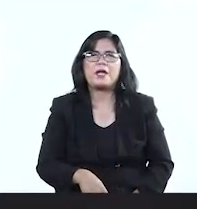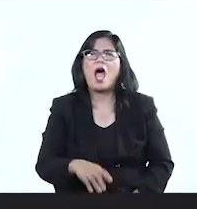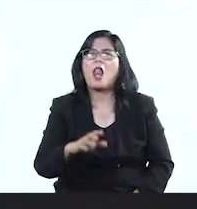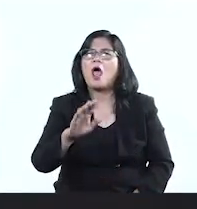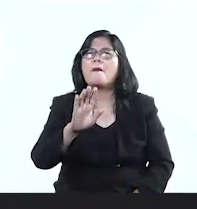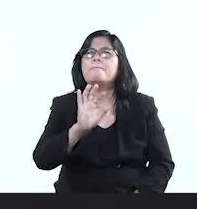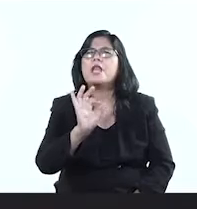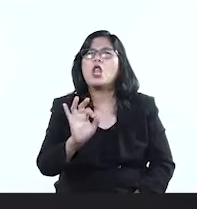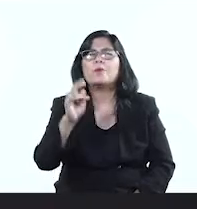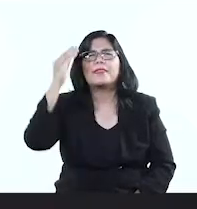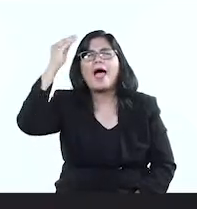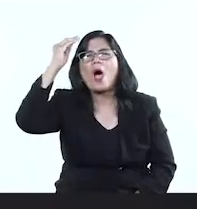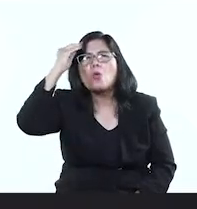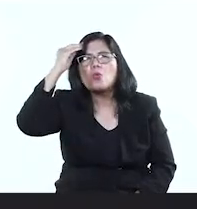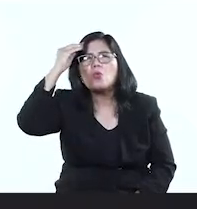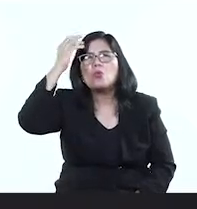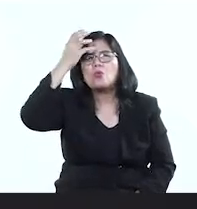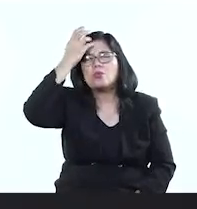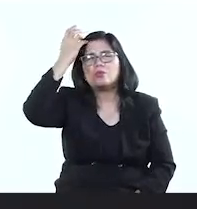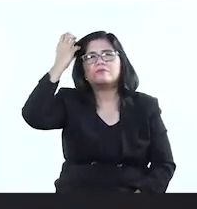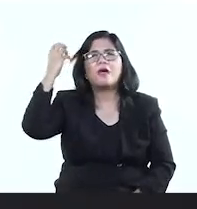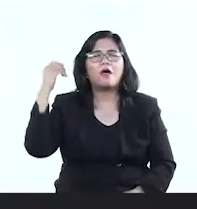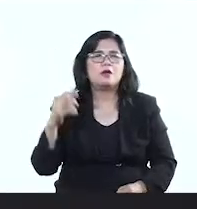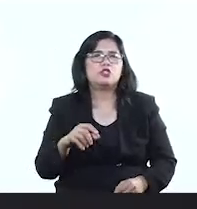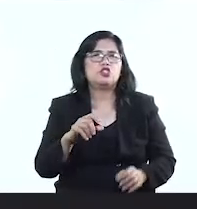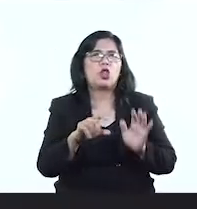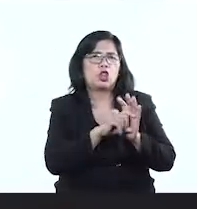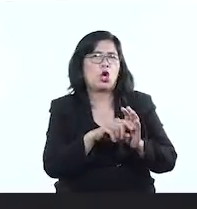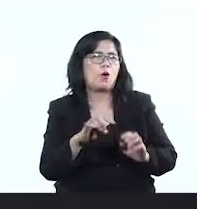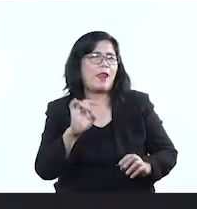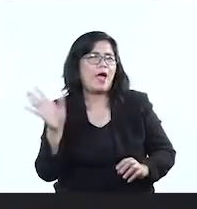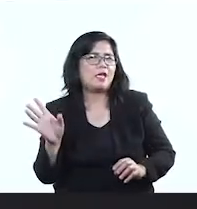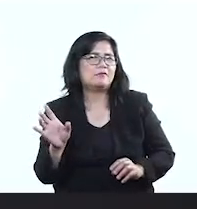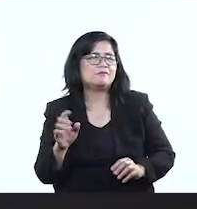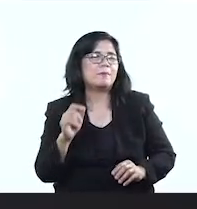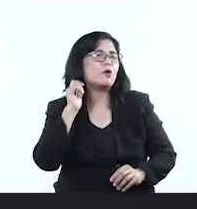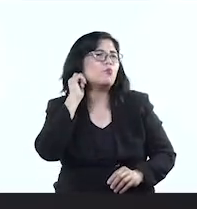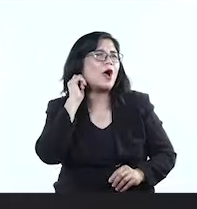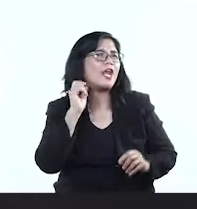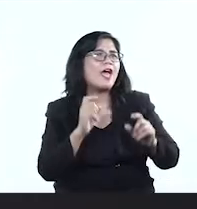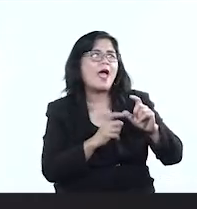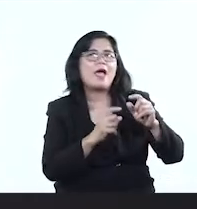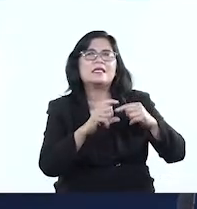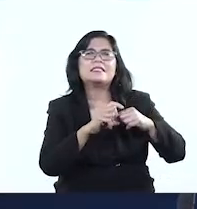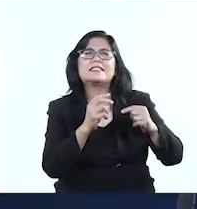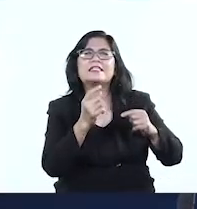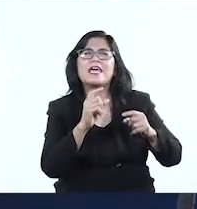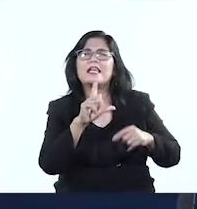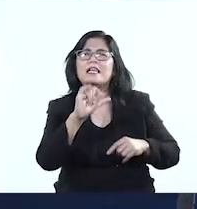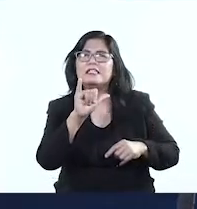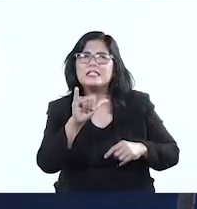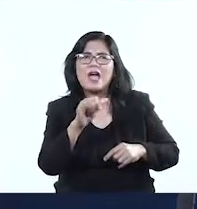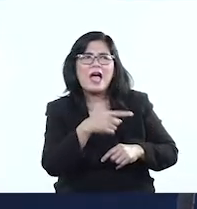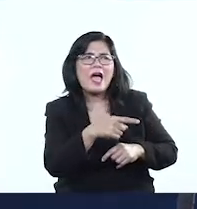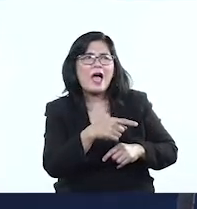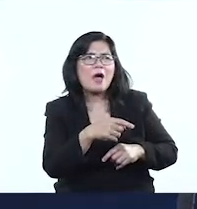ah ah Hai Si Sherly ini orang baru tapi kedudukan sekarang bagus ya dipercaya ama bos